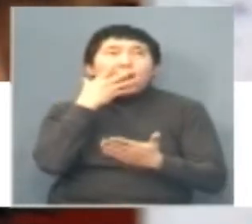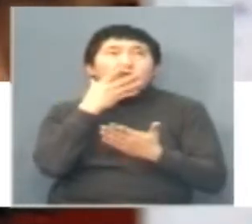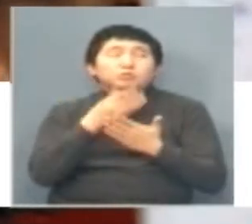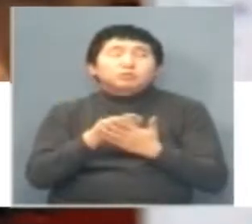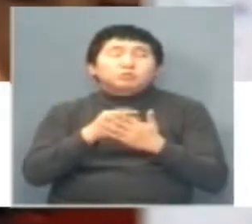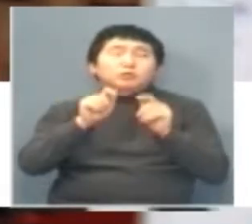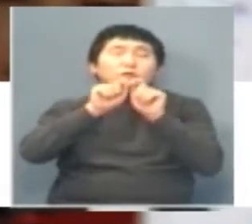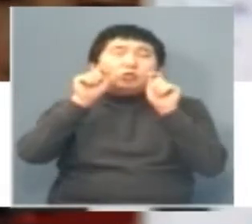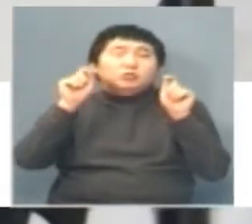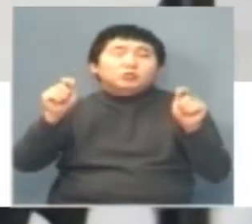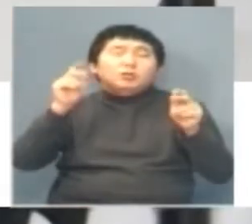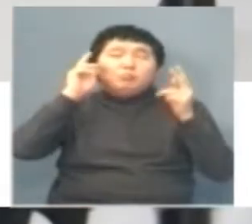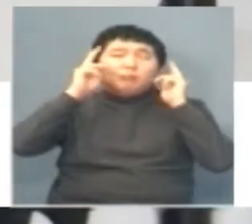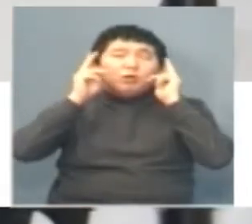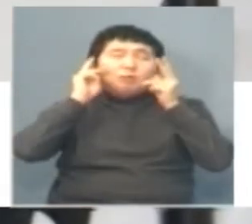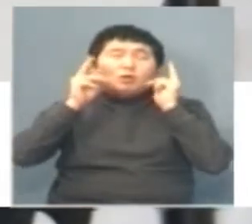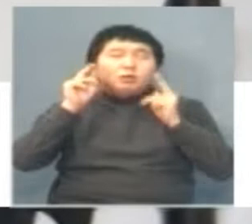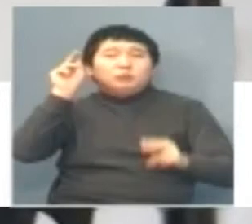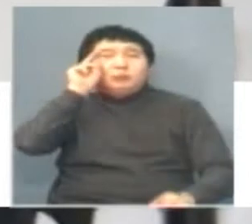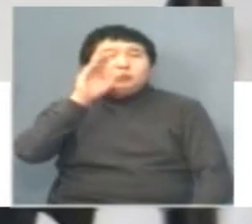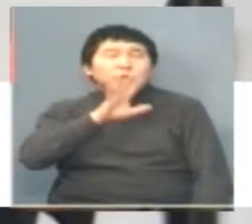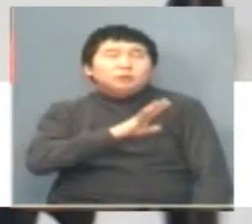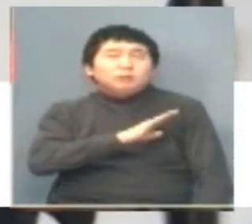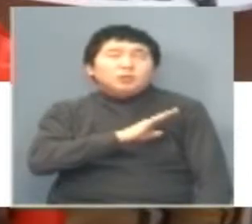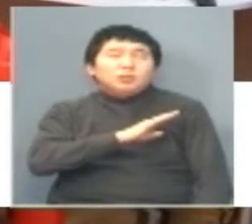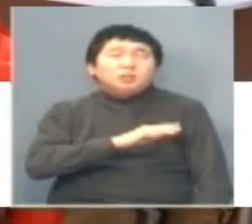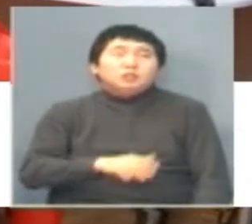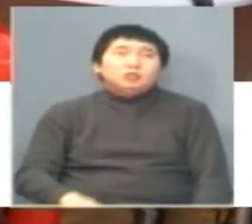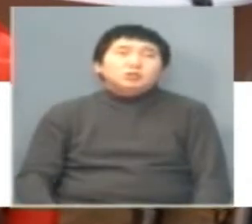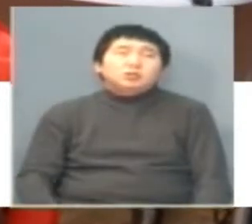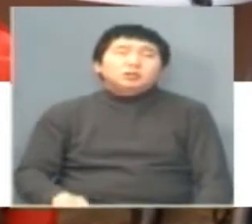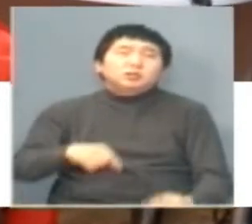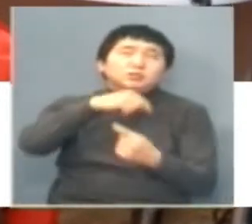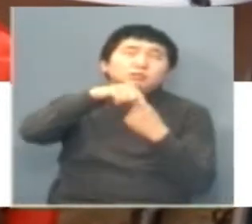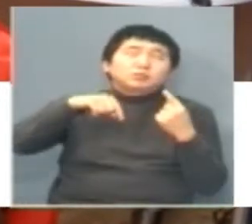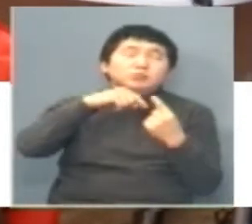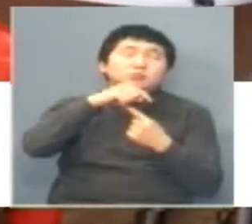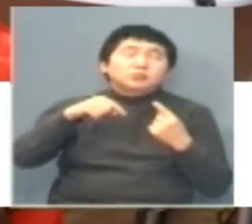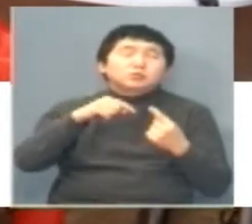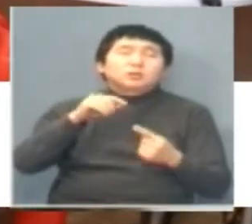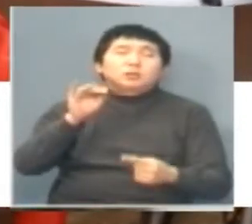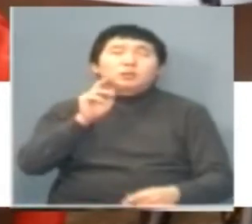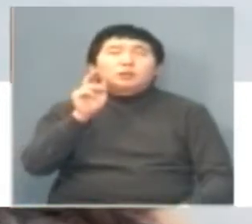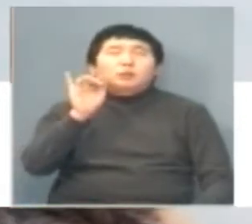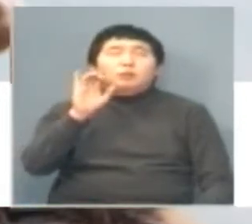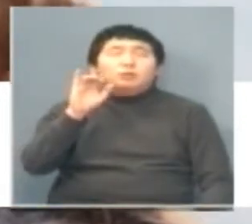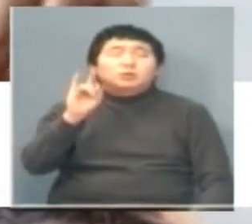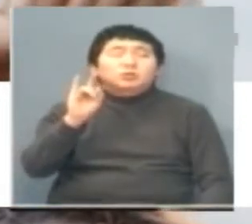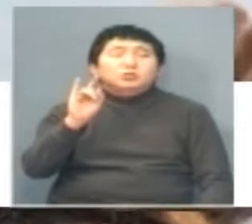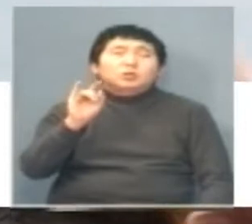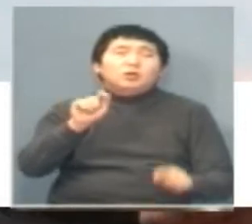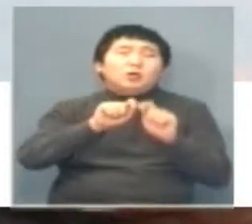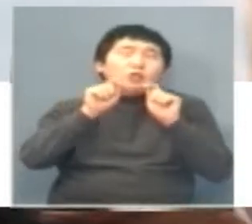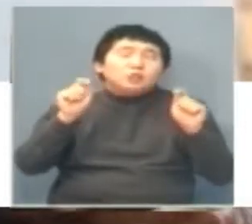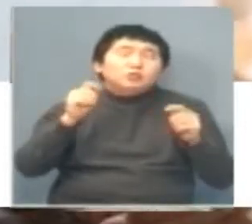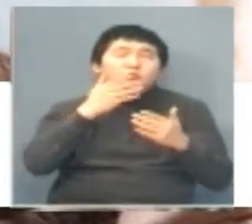того, чтобы начать заниматься желаемым делом, Айгерим обучилась основам предпринимательства, прошла специальные курсы. Затем разработала бизнес-план,